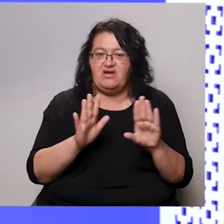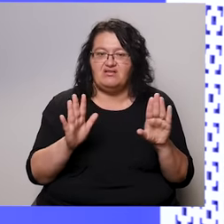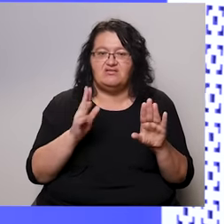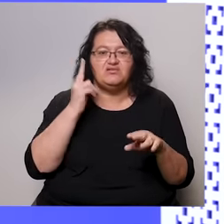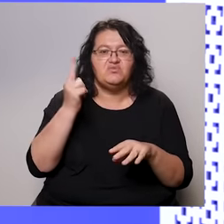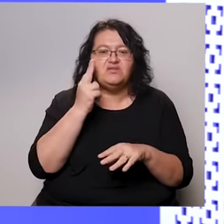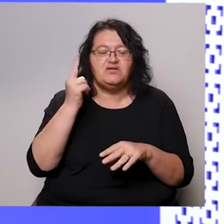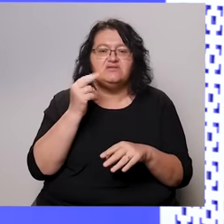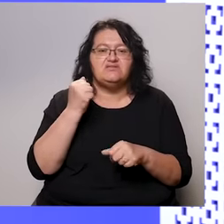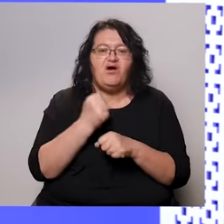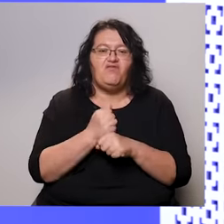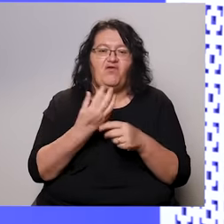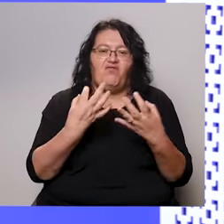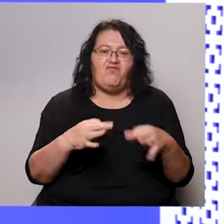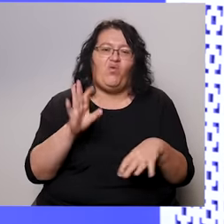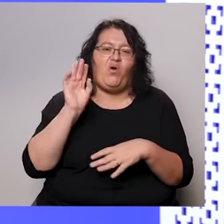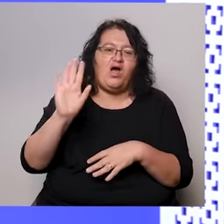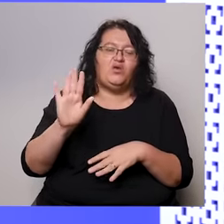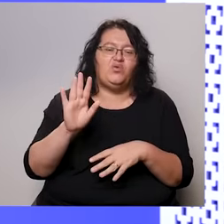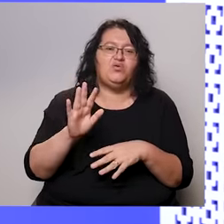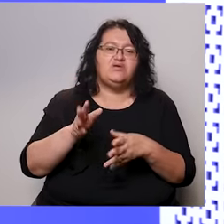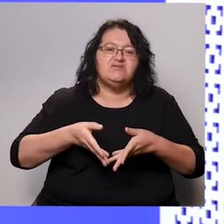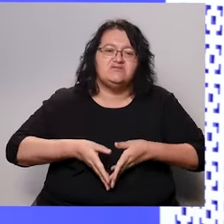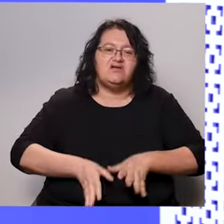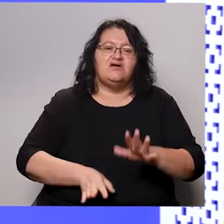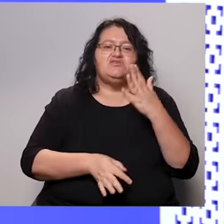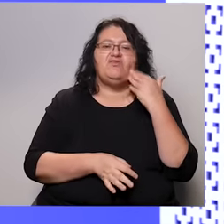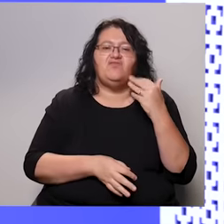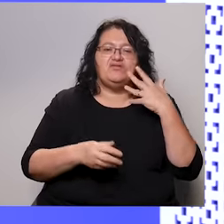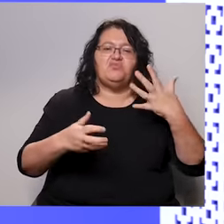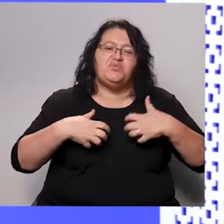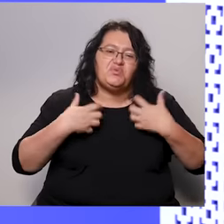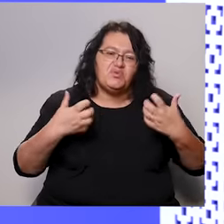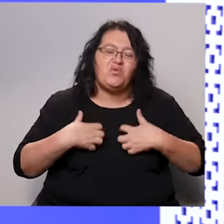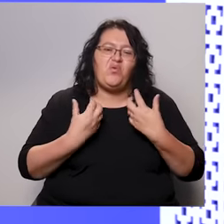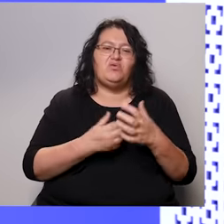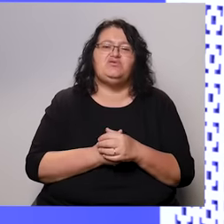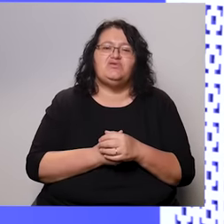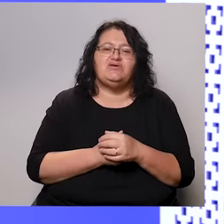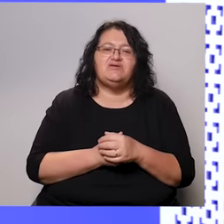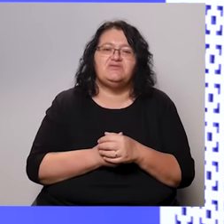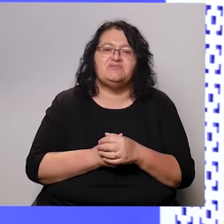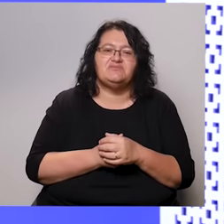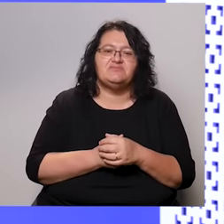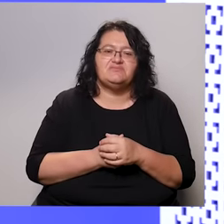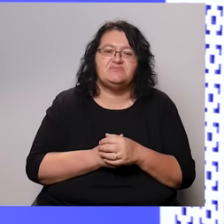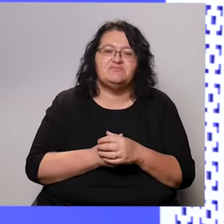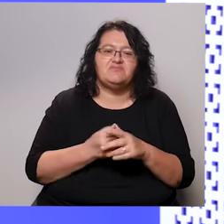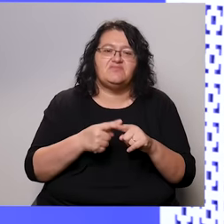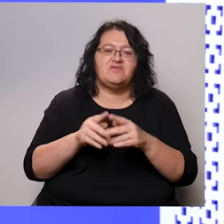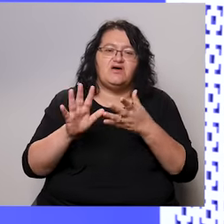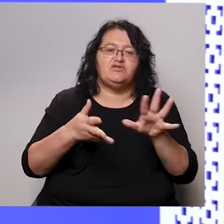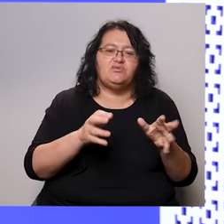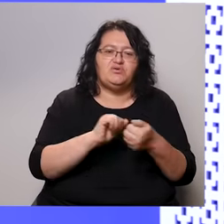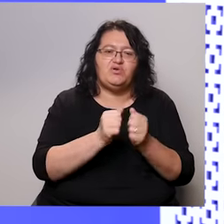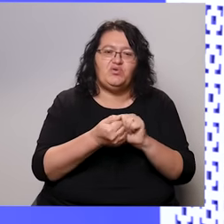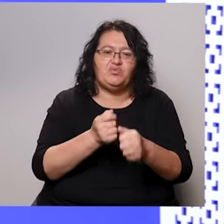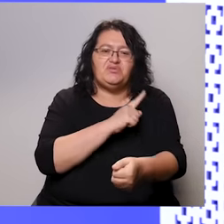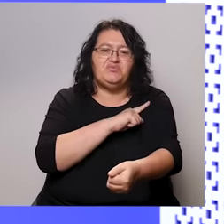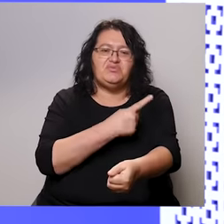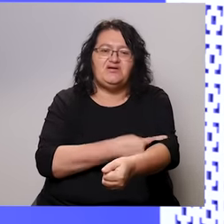Dumnezeu și-a împlinit voia. Se naște fetița, bucuroși. Și aici a început o luptă